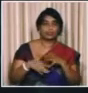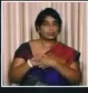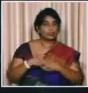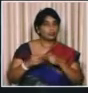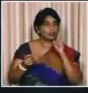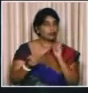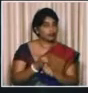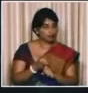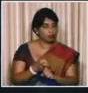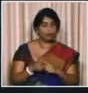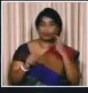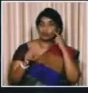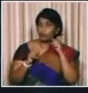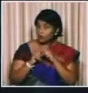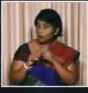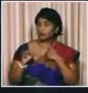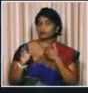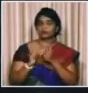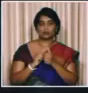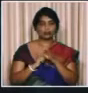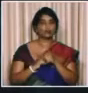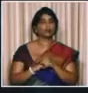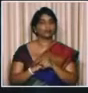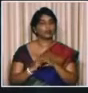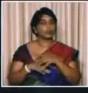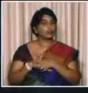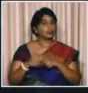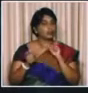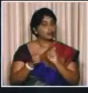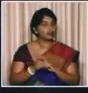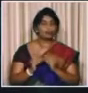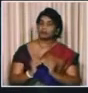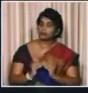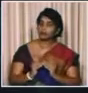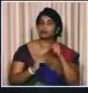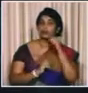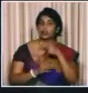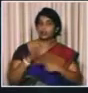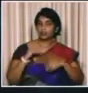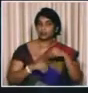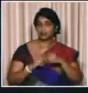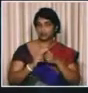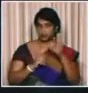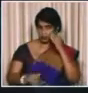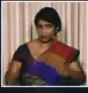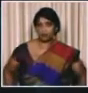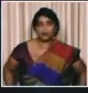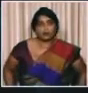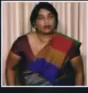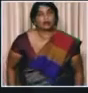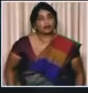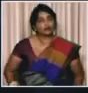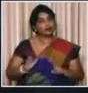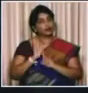ජාතිවාදය වෙනුවෙන් පෙනී සිටීමෙන්, ජාතිවාදය වර්ධනය කිරීම තමයි ඔවුන්ගේ දේශපාලන පැවැත්ම. ඒ නිසා